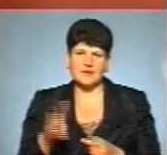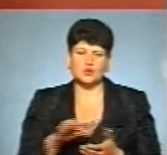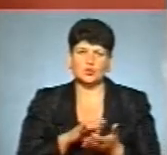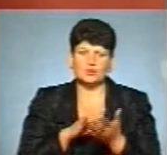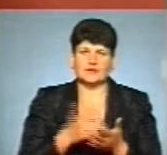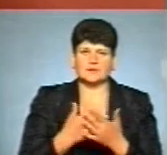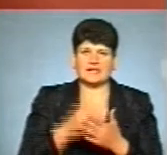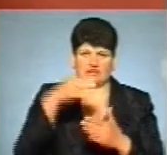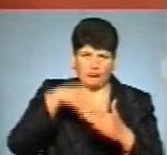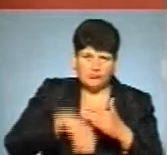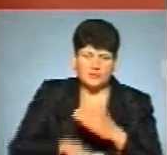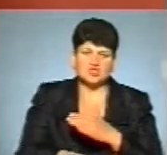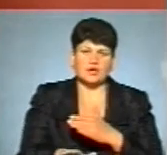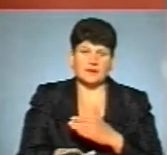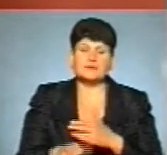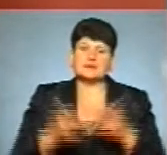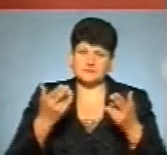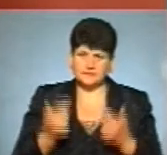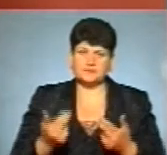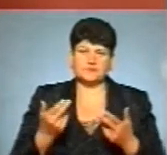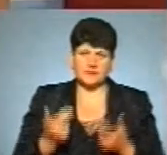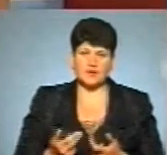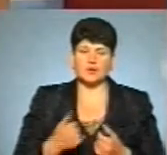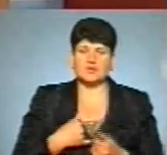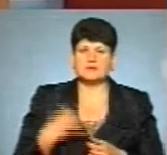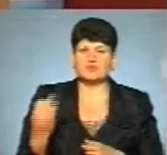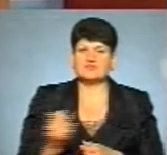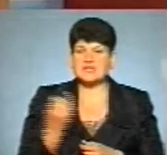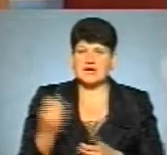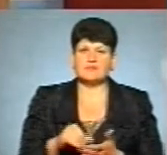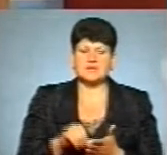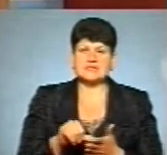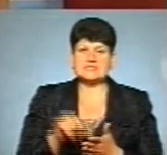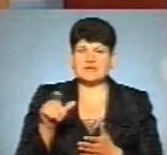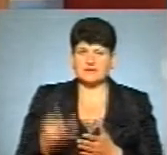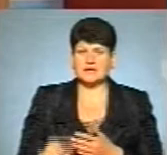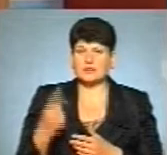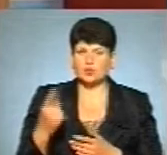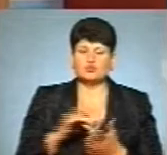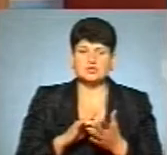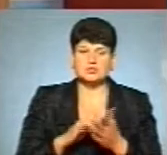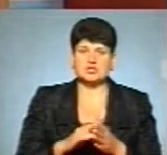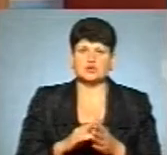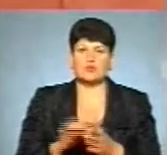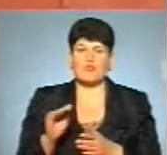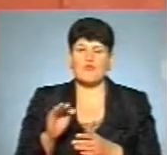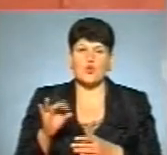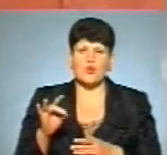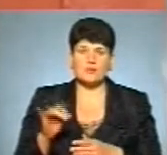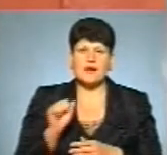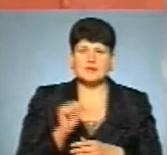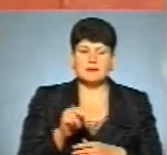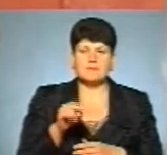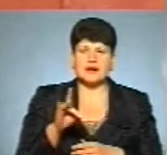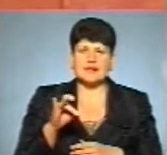печері Вертеба, так? Так, у нас був цікавий представник на одному з туристичних форумів, Андрій Присяжний. Він